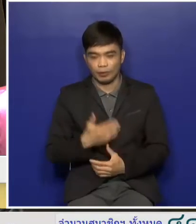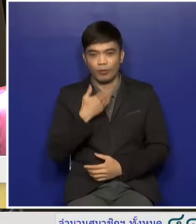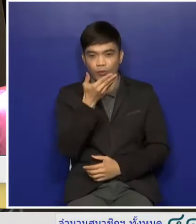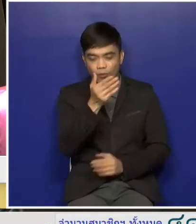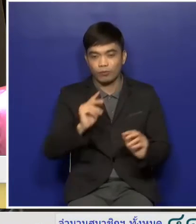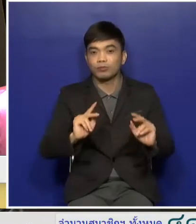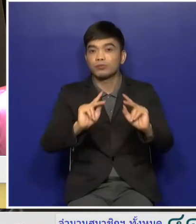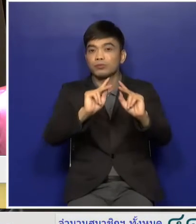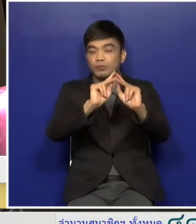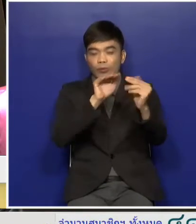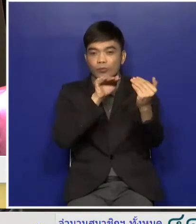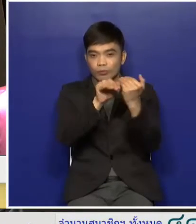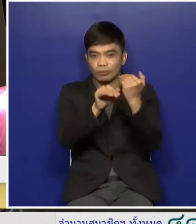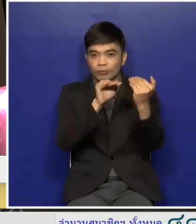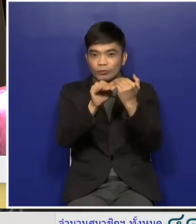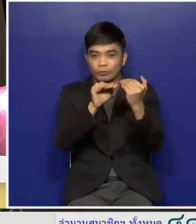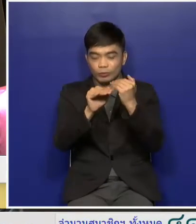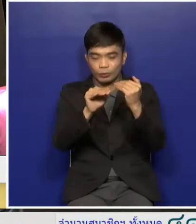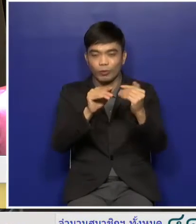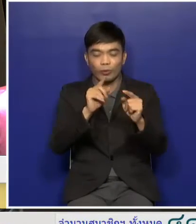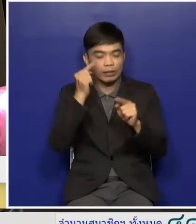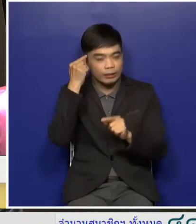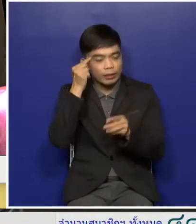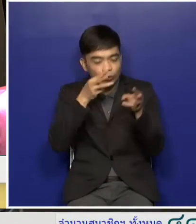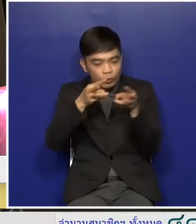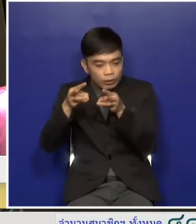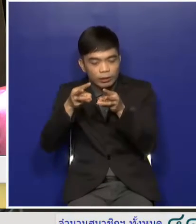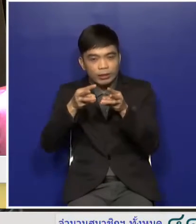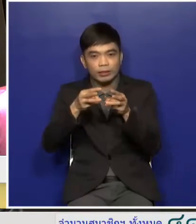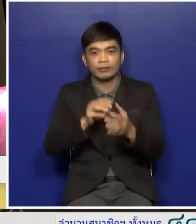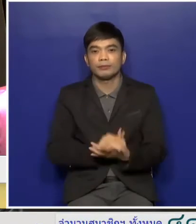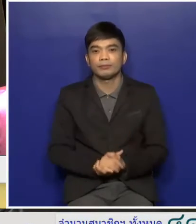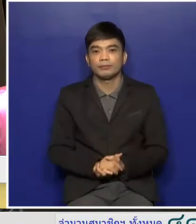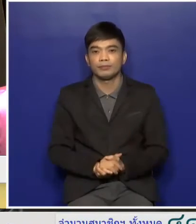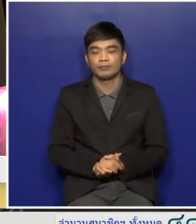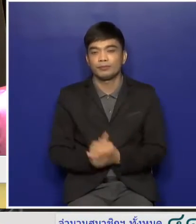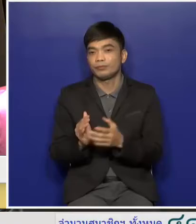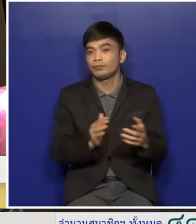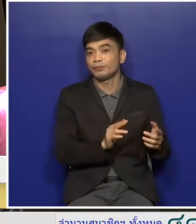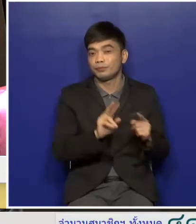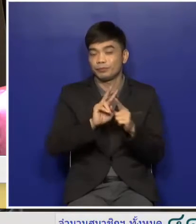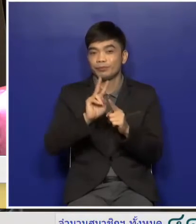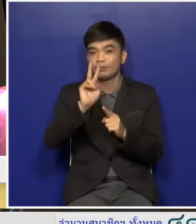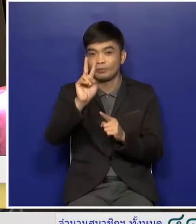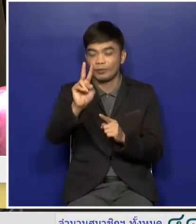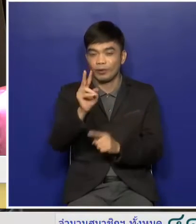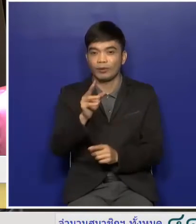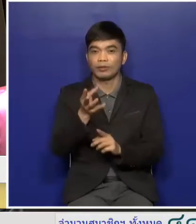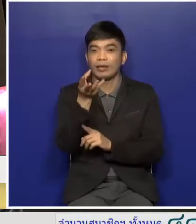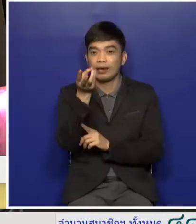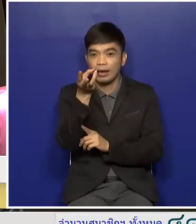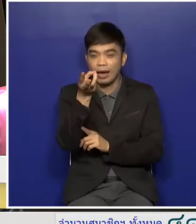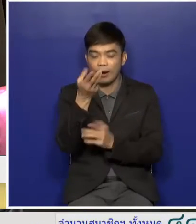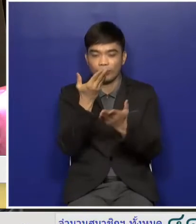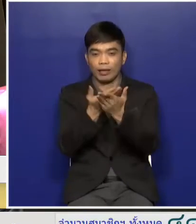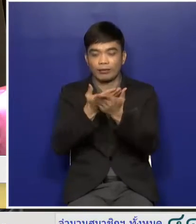มกมทางหลวงได้เพีนาหาจุดทจะทำให้เกิประโยชน์อัที่สองคเรื่องราคาข้าวตกต่ำ